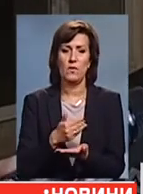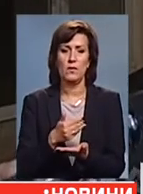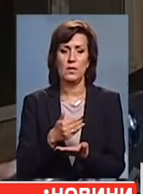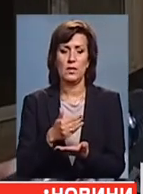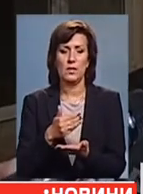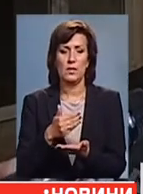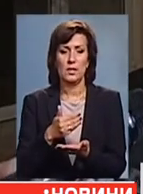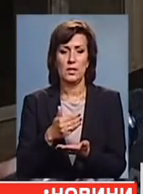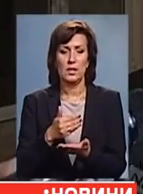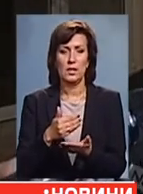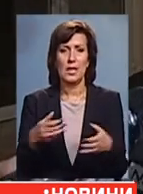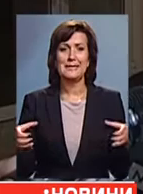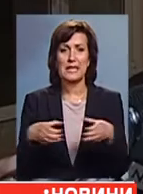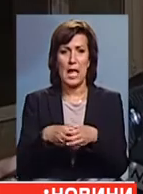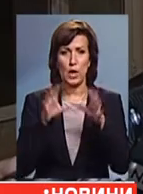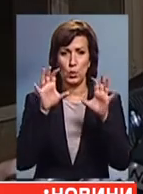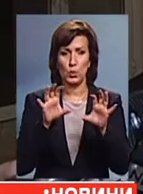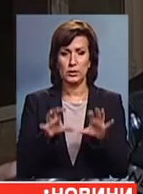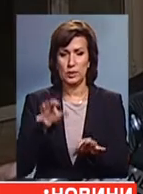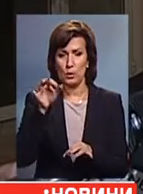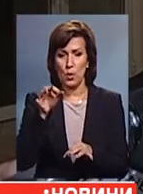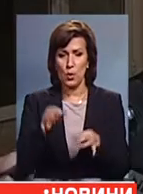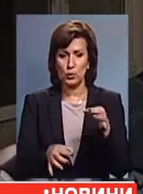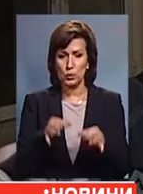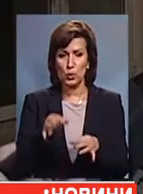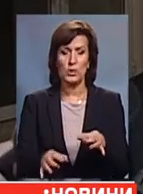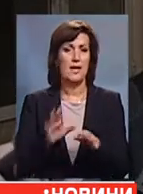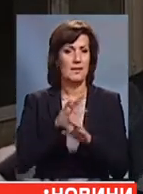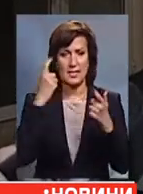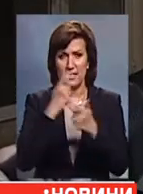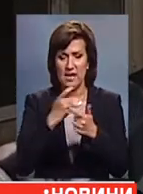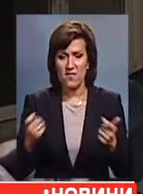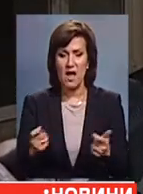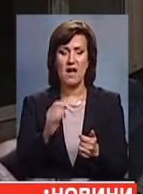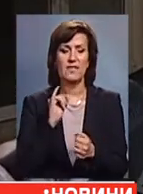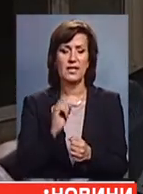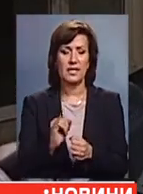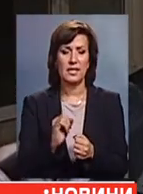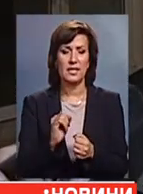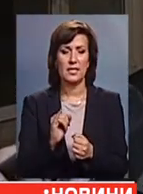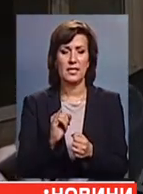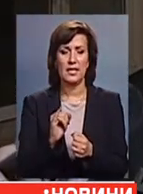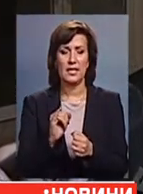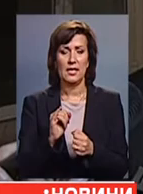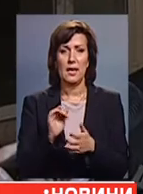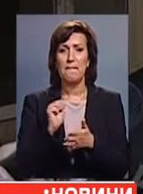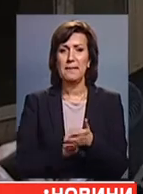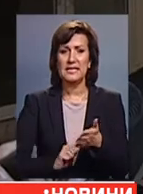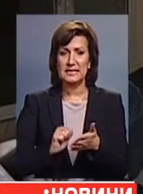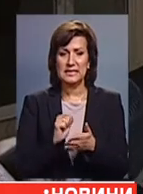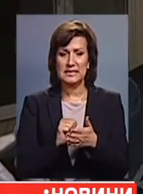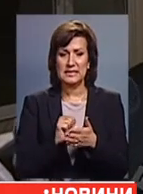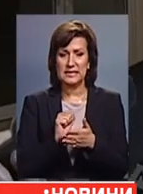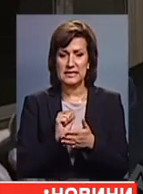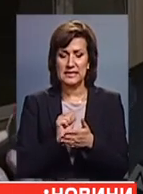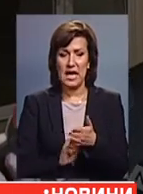про відвід складу Конституційного суду чи комусь із суддів не заявляв. І підстав